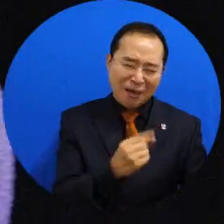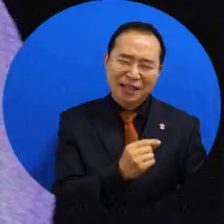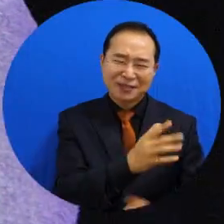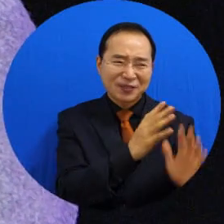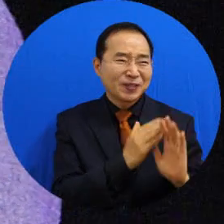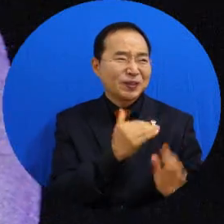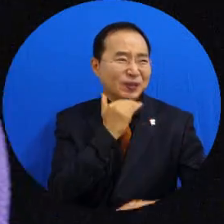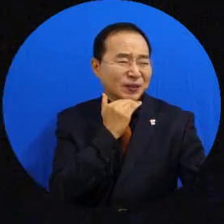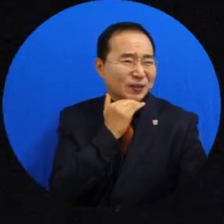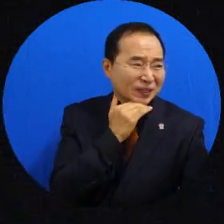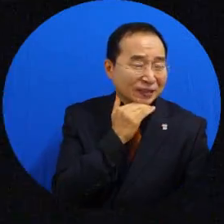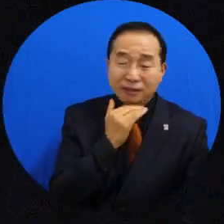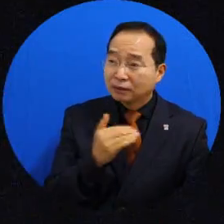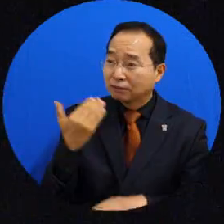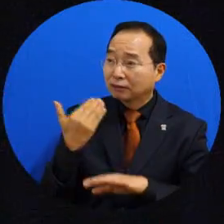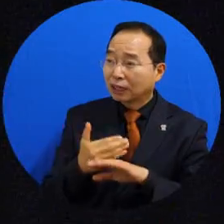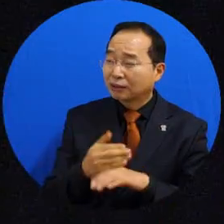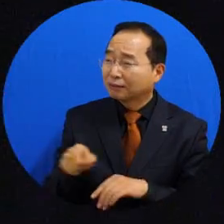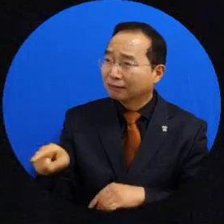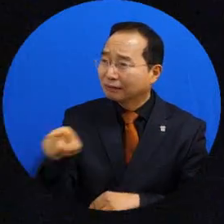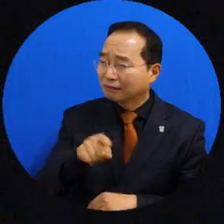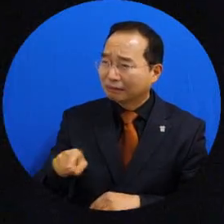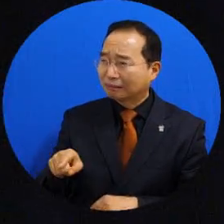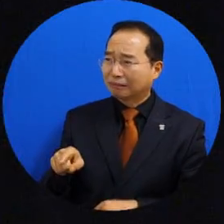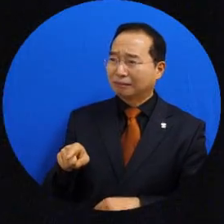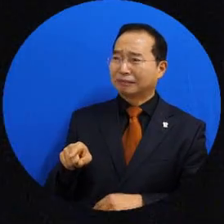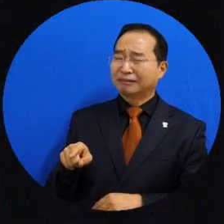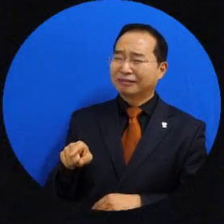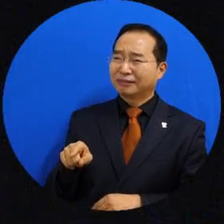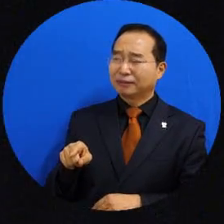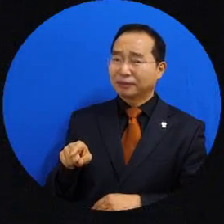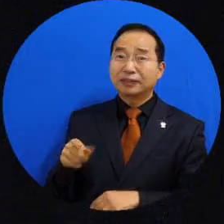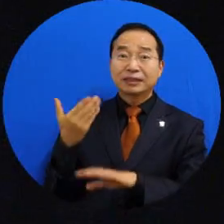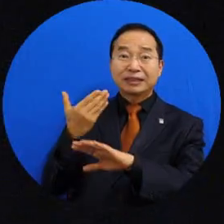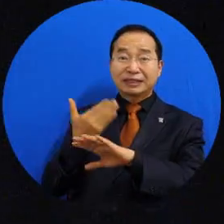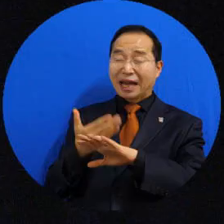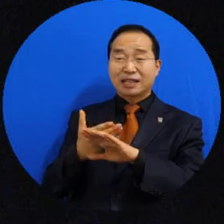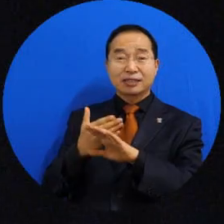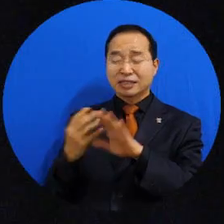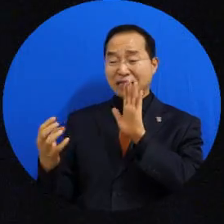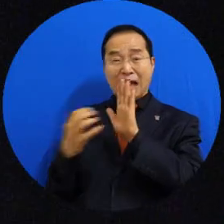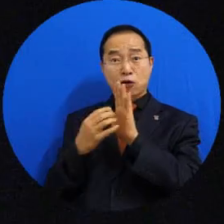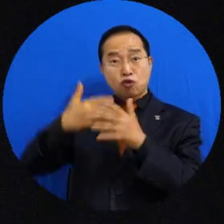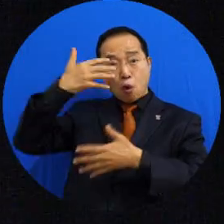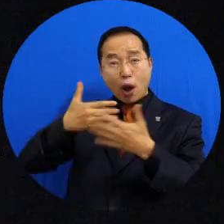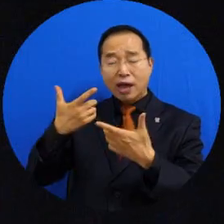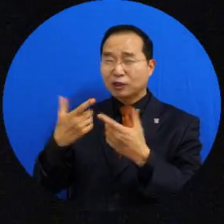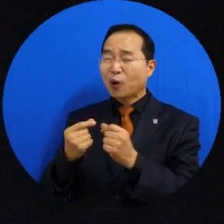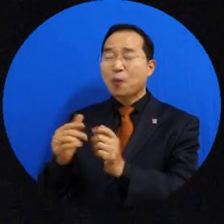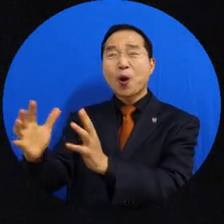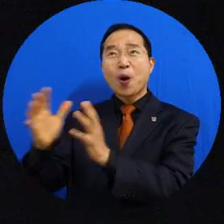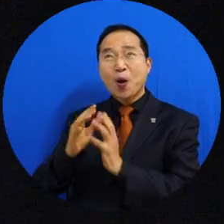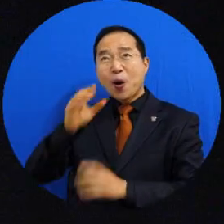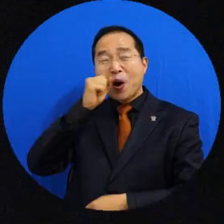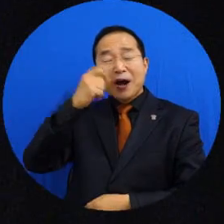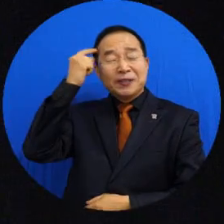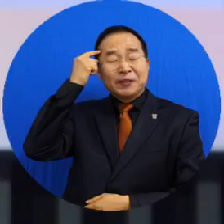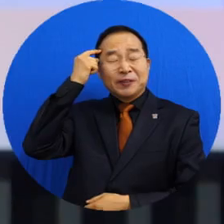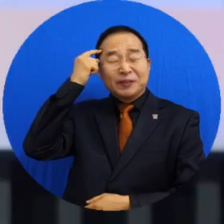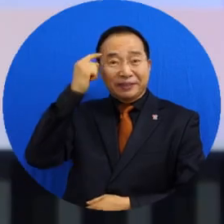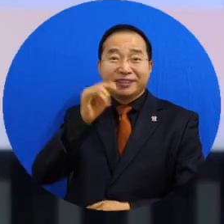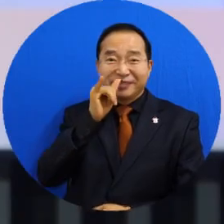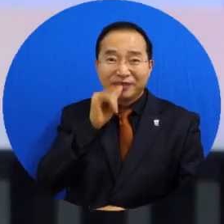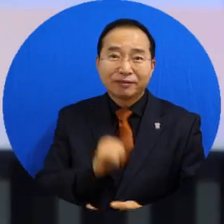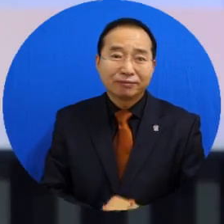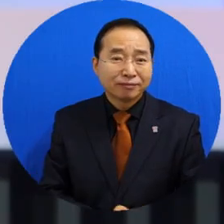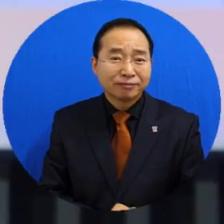강을 건너지 마 혹은 유명한 다른 다큐멘터리처럼 몇백만의 관객이 들면 얼마나 좋을까 이런 상상을 해본 적도 사실 있는데요.